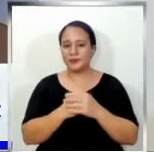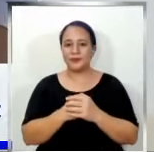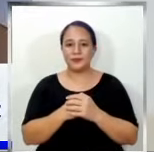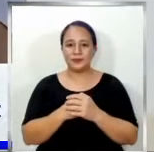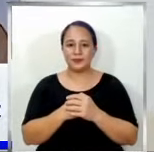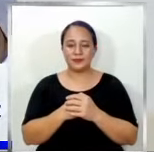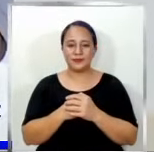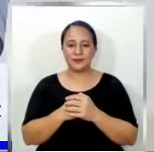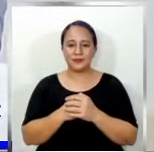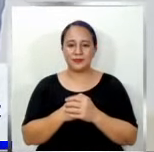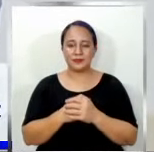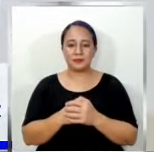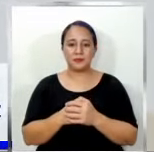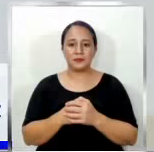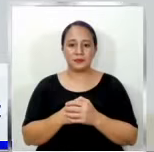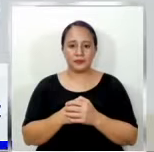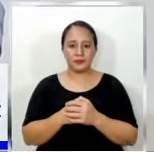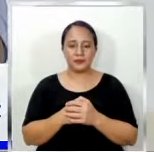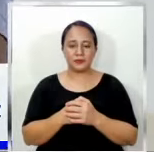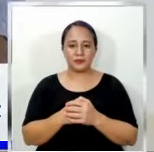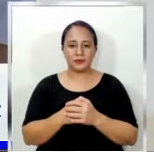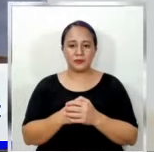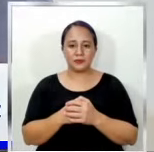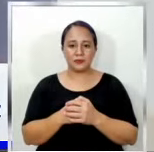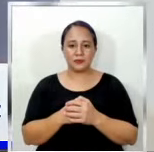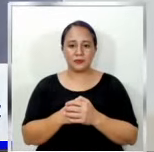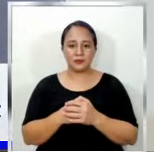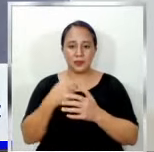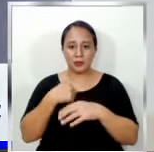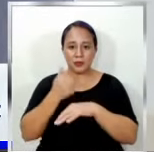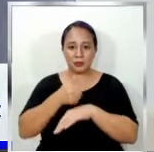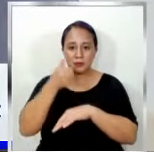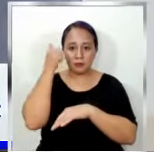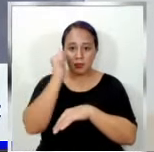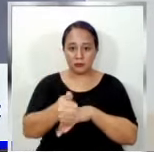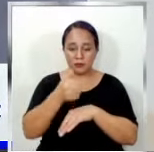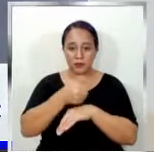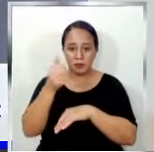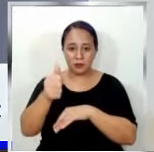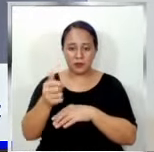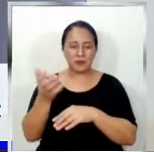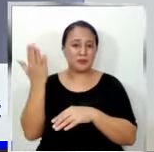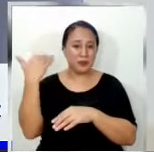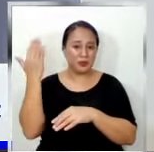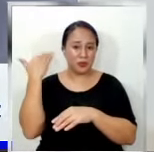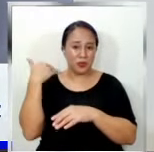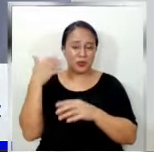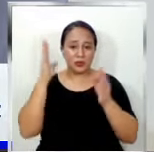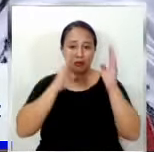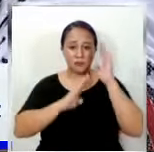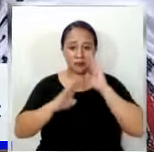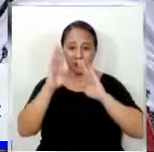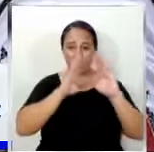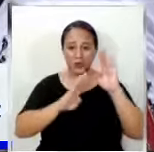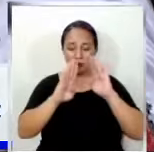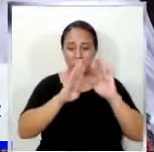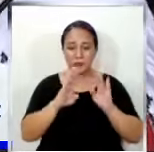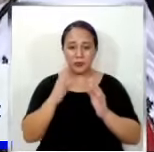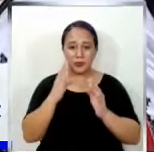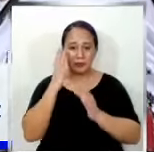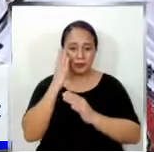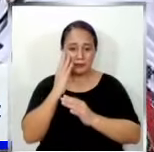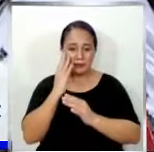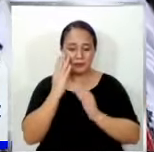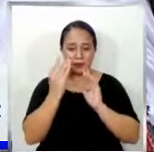Hindi ko po isisisi sa nakaraan ang problemang ating kakarapin.